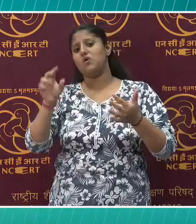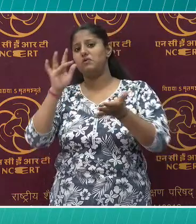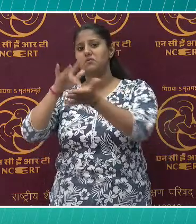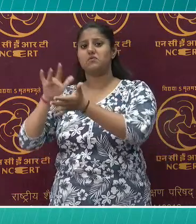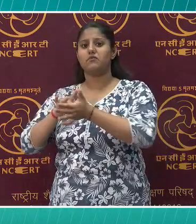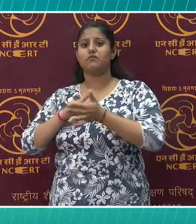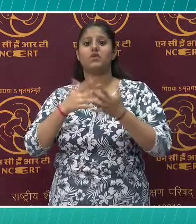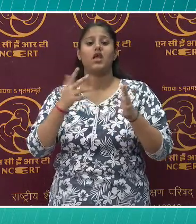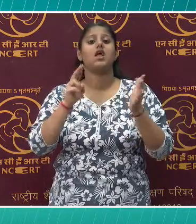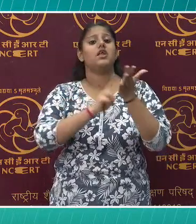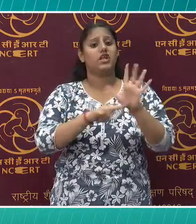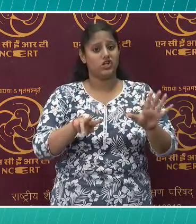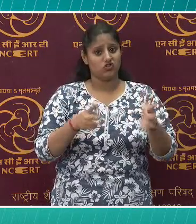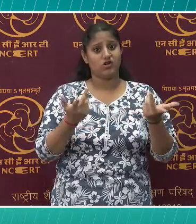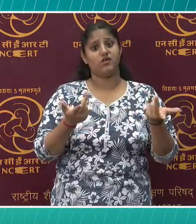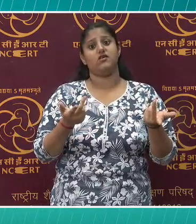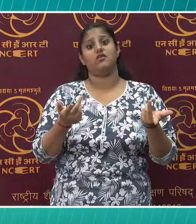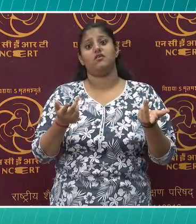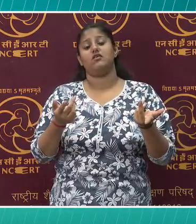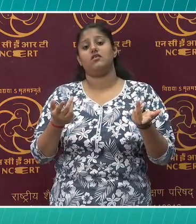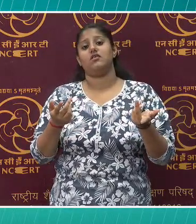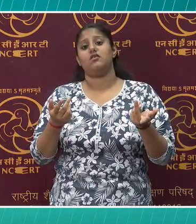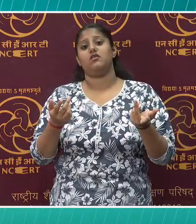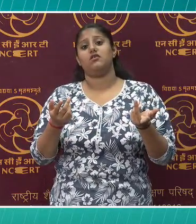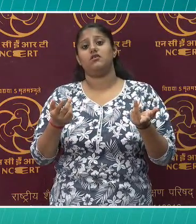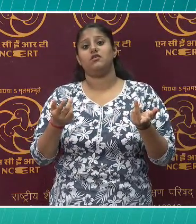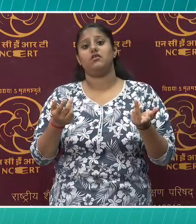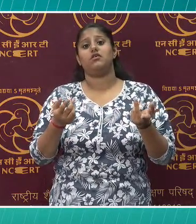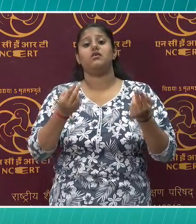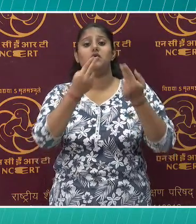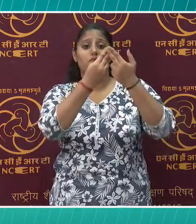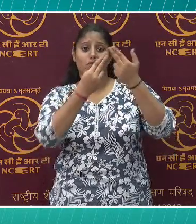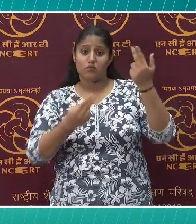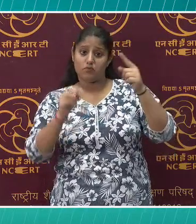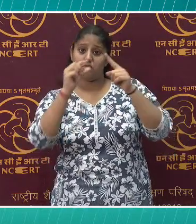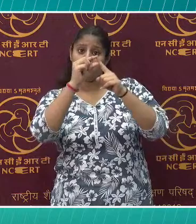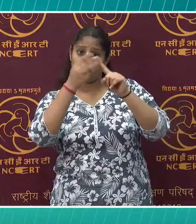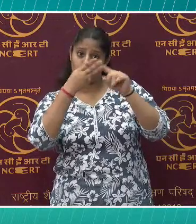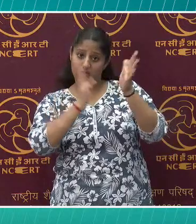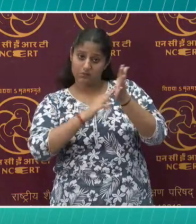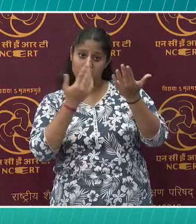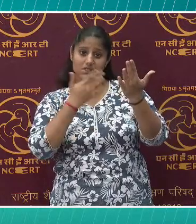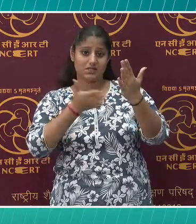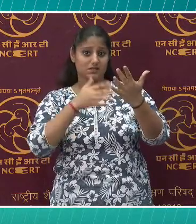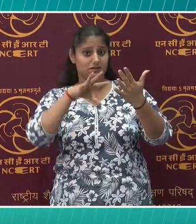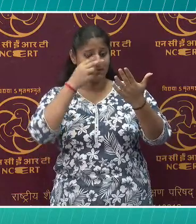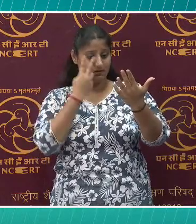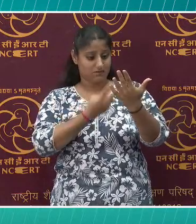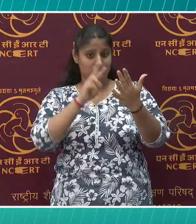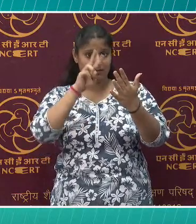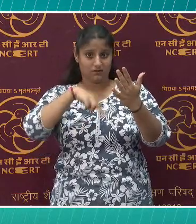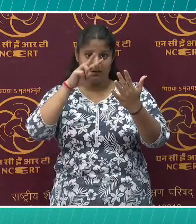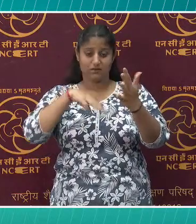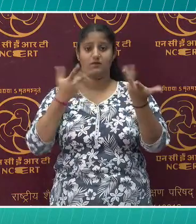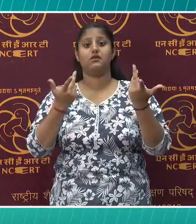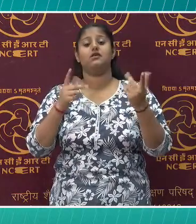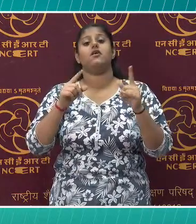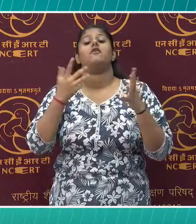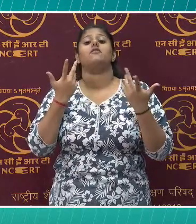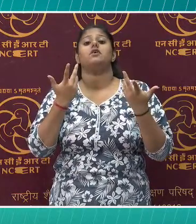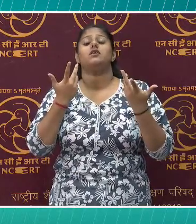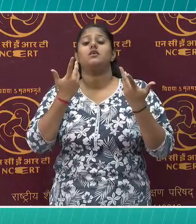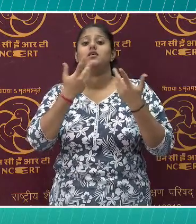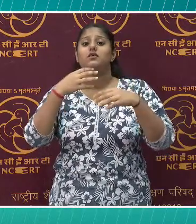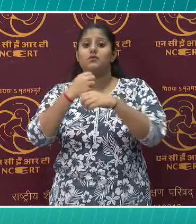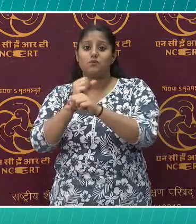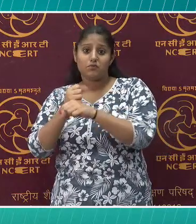वो प्रकृति हो, चाहे हम कुछ कविताएं पढ़ें या हम कुछ कलाकृति बनाएं,